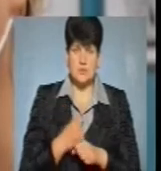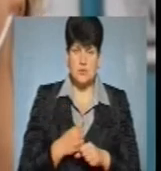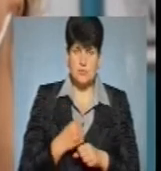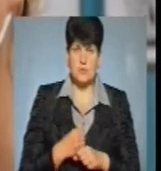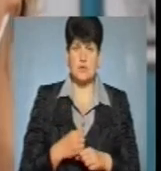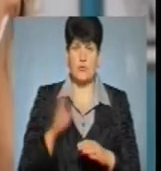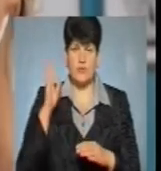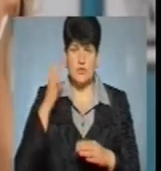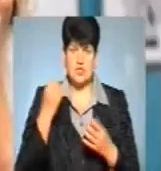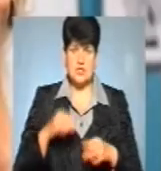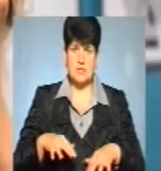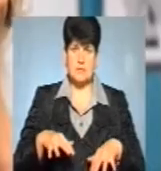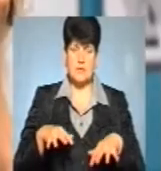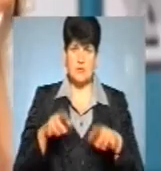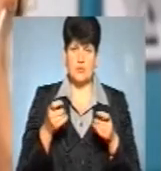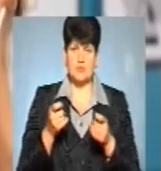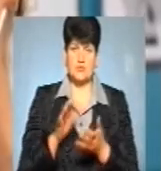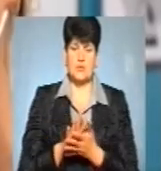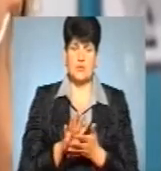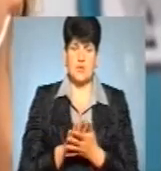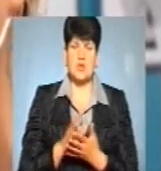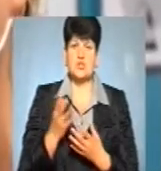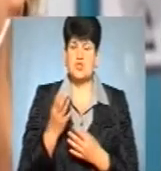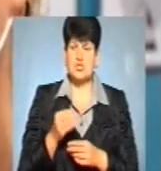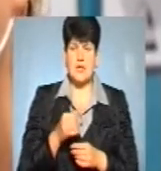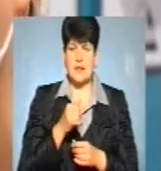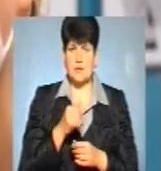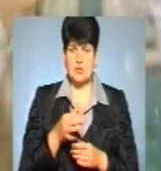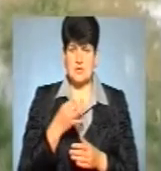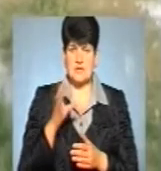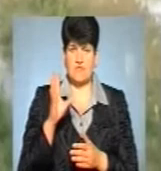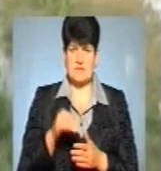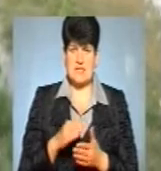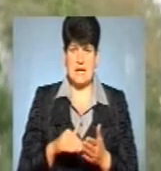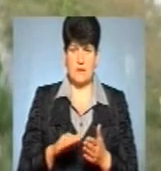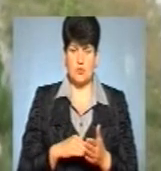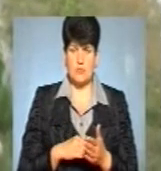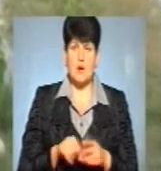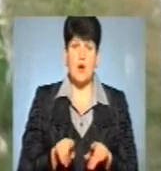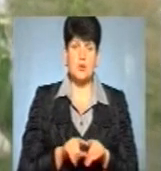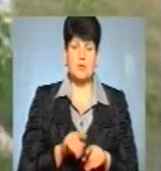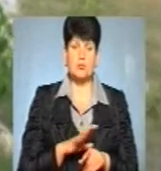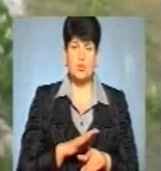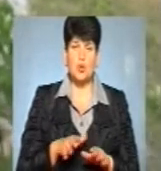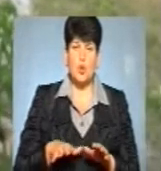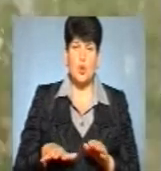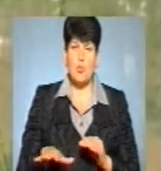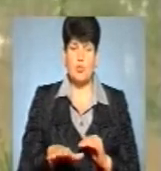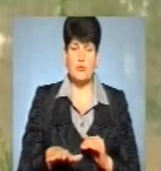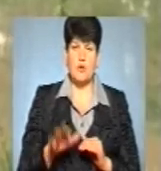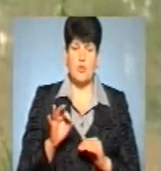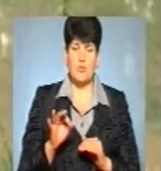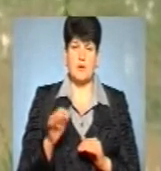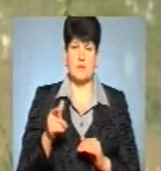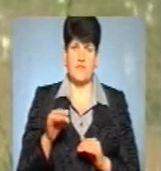ще підходить і ще є трошки грязна. Ще не повністю, можна сказати, все ліквідовано. А ось так виглядало подвір'я Ольги Дворжакової з села